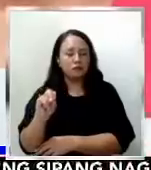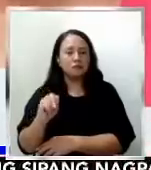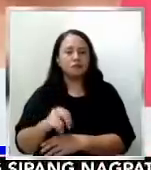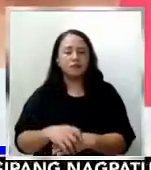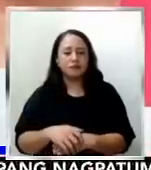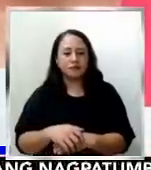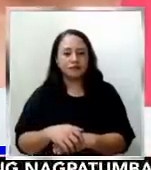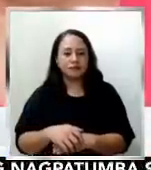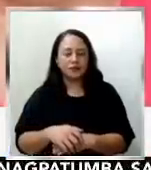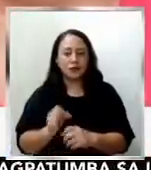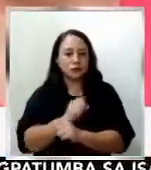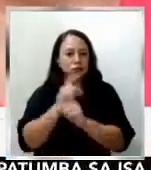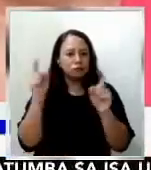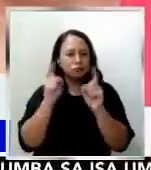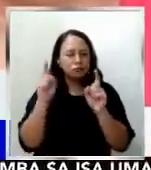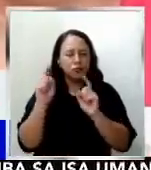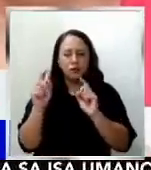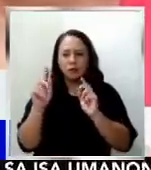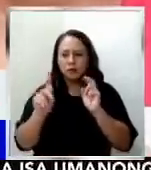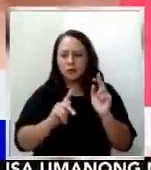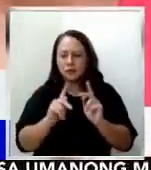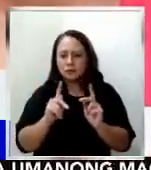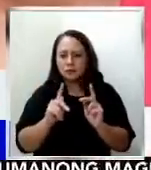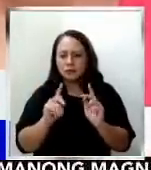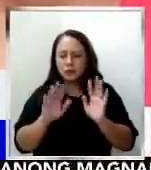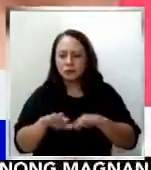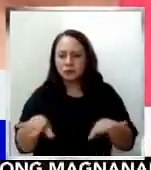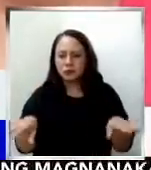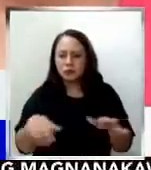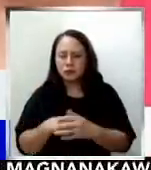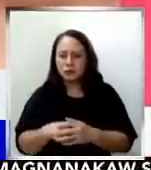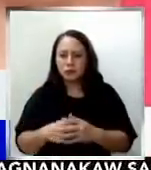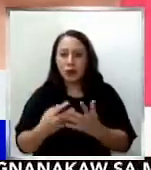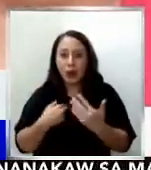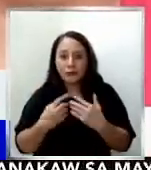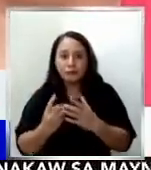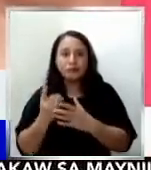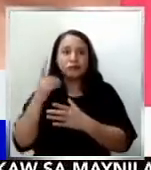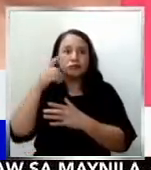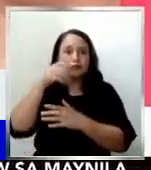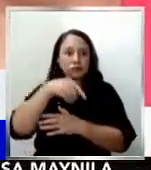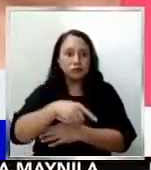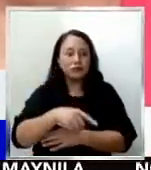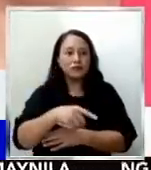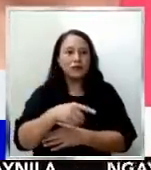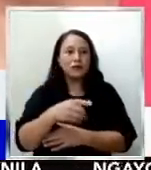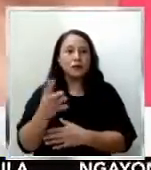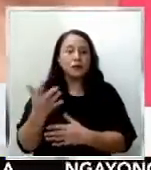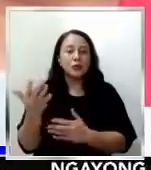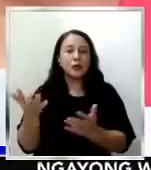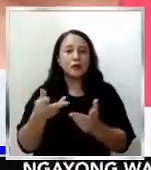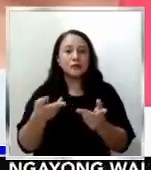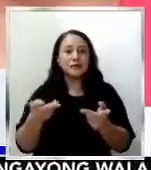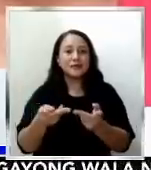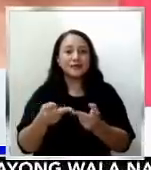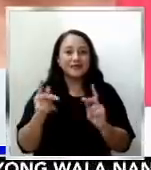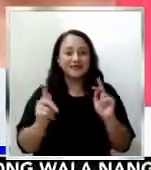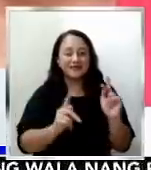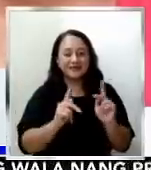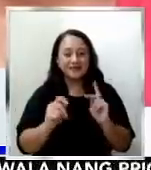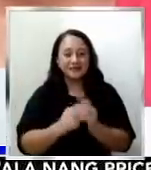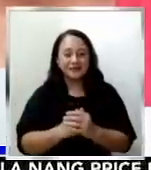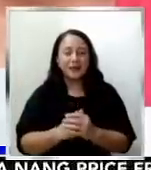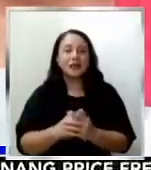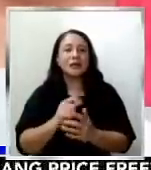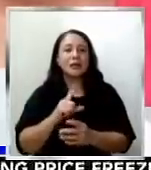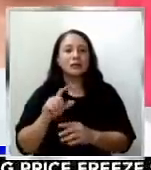Nagulat na lang po yung mga bata na biglang umahon yung dolphin dun mismo sa pinapaliguan po ng mga bata. Kaya po nagtakbuhan